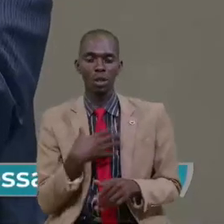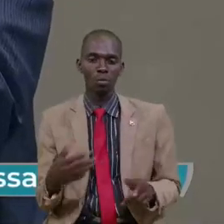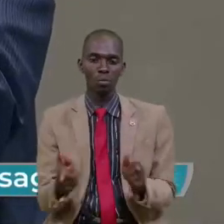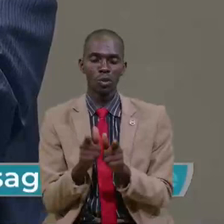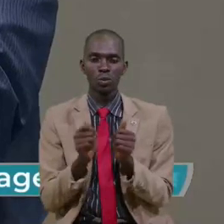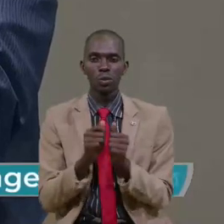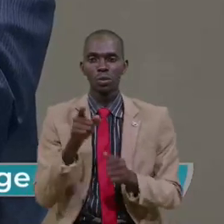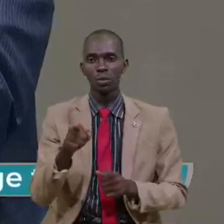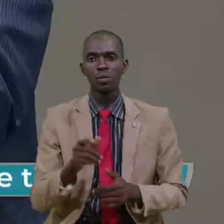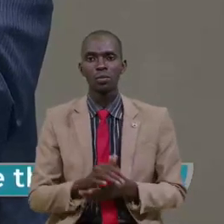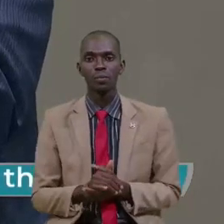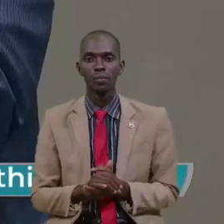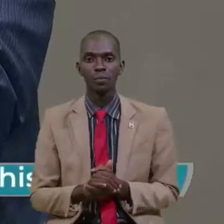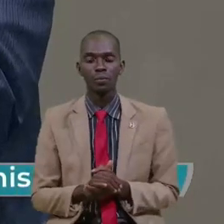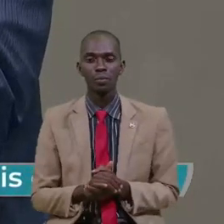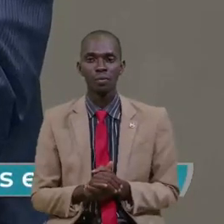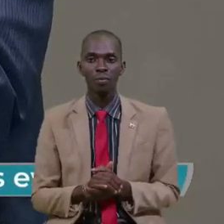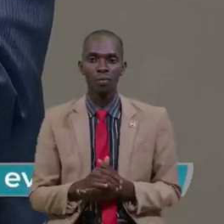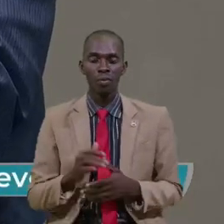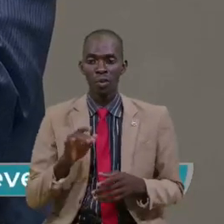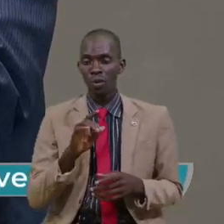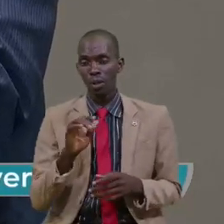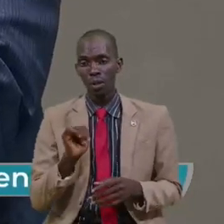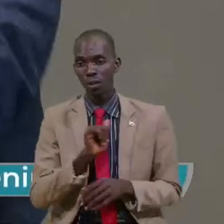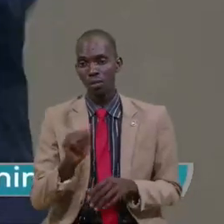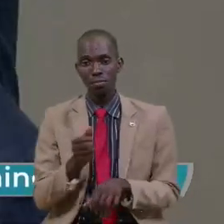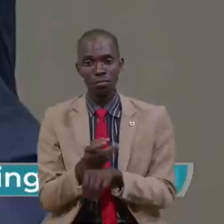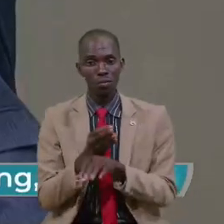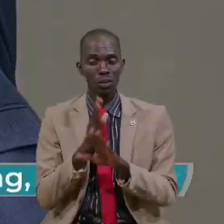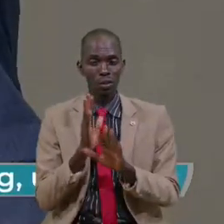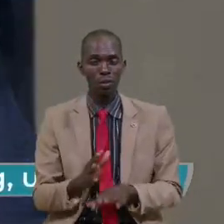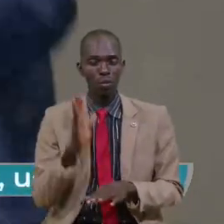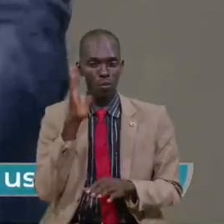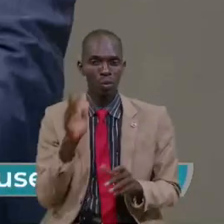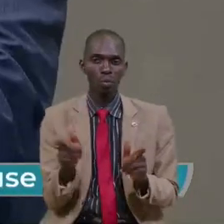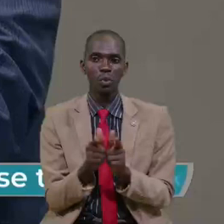N'importe où vous êtes, levez simplement la main et les conseils vont vous aider.